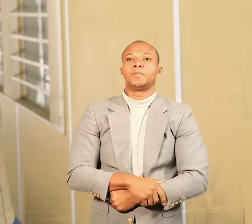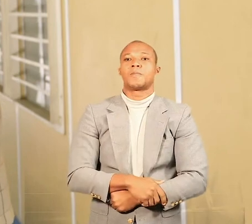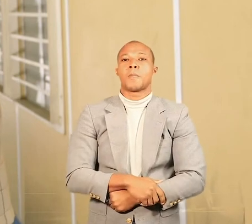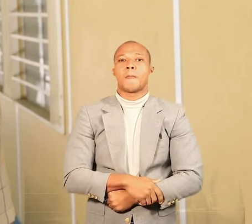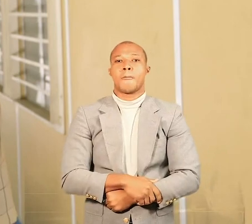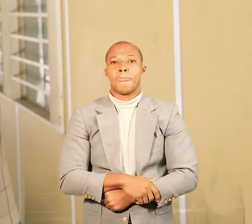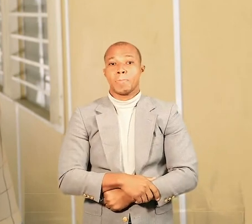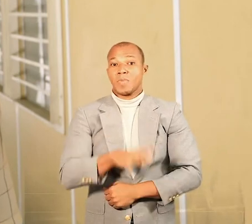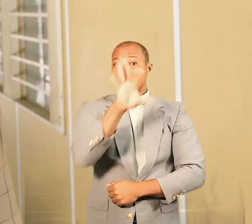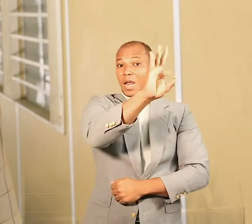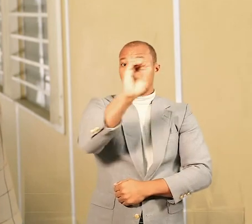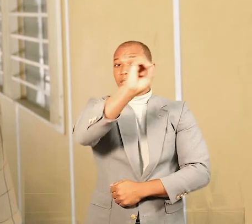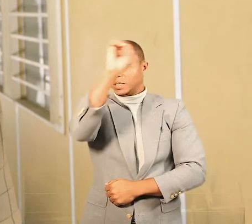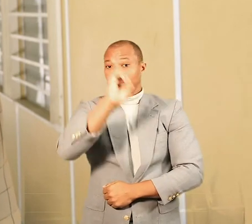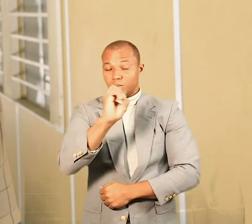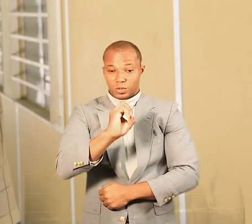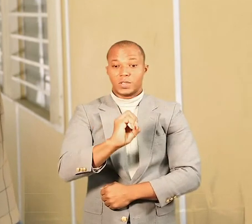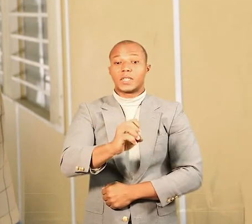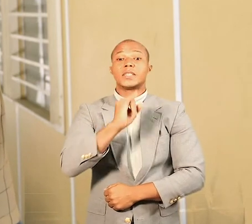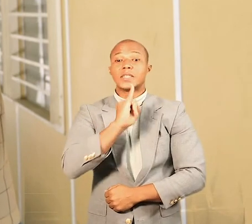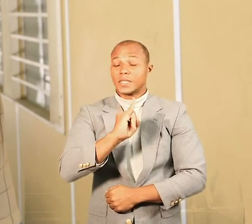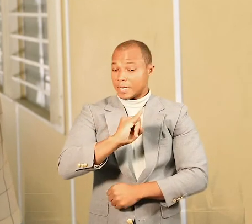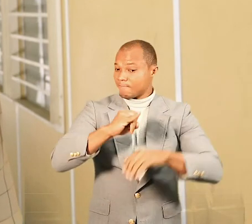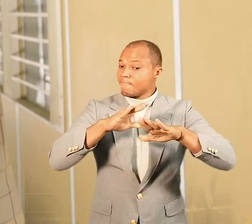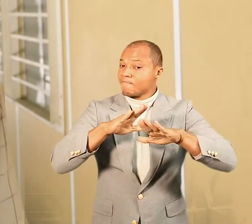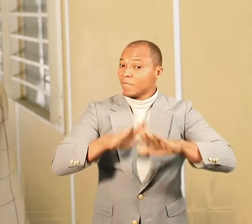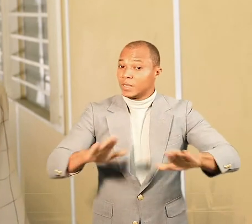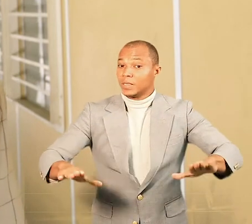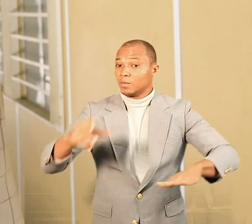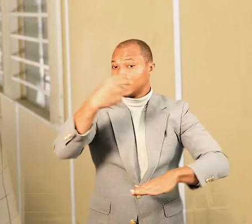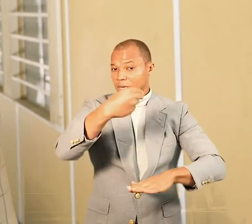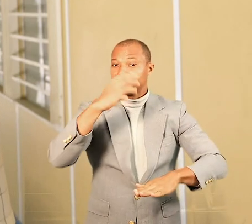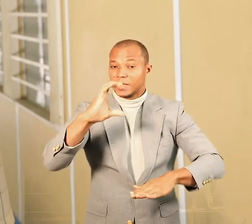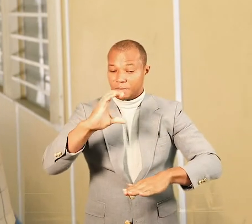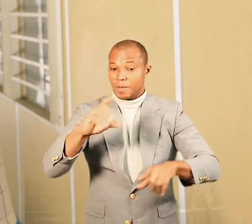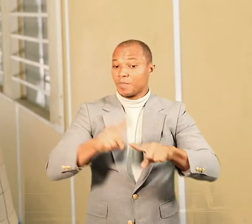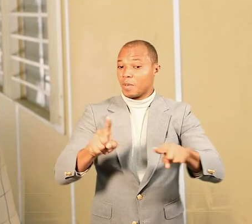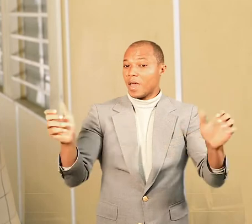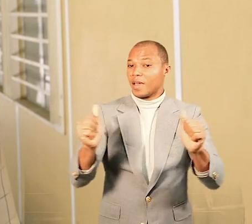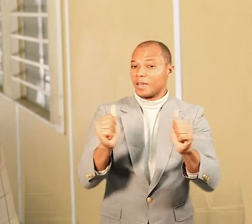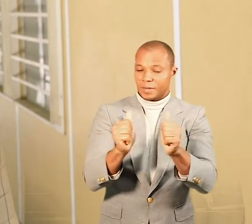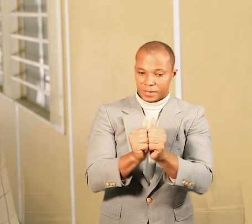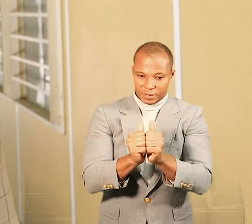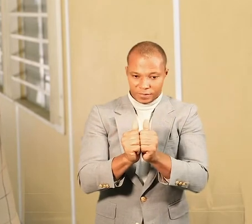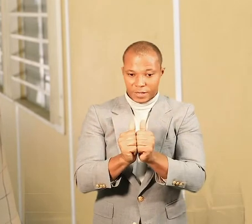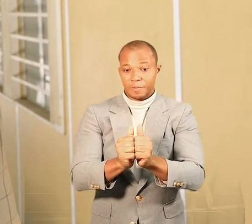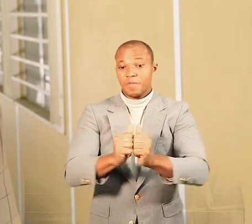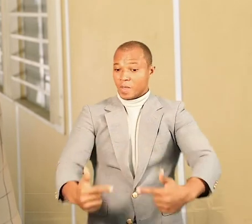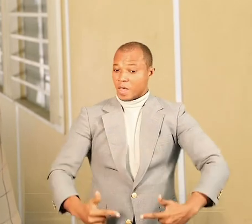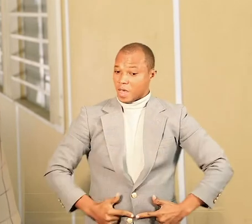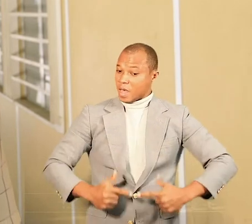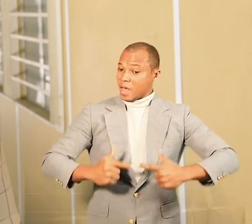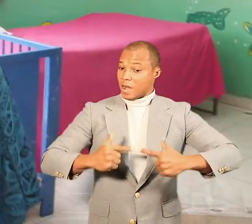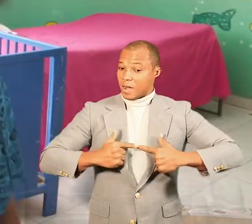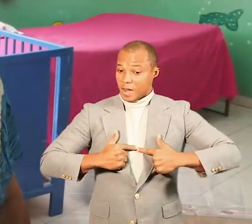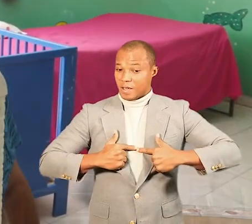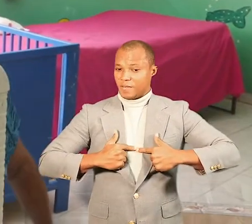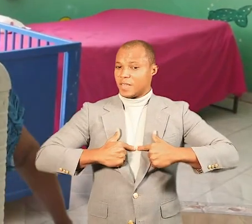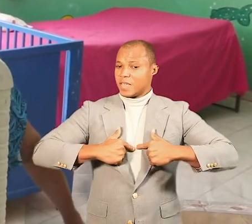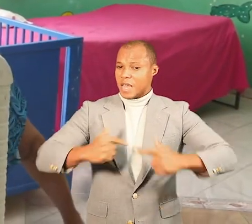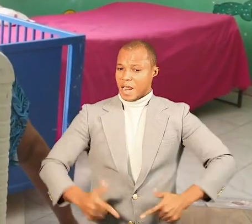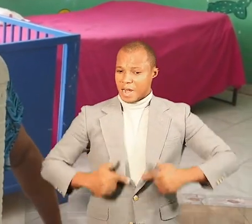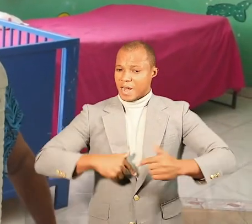yo et handi 90% là-dedans c'est timoun qui handicapé mais avec nous connaît avec